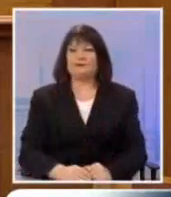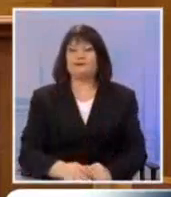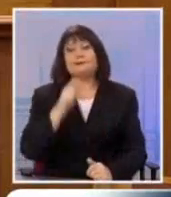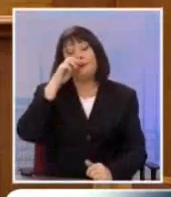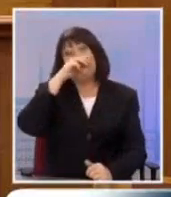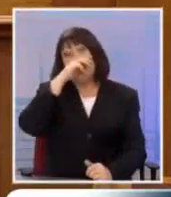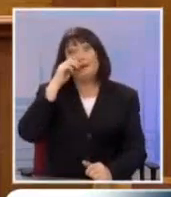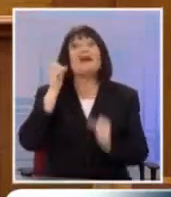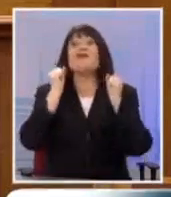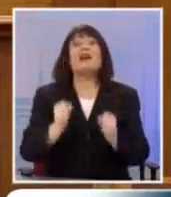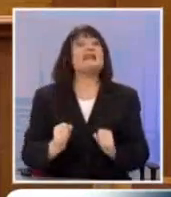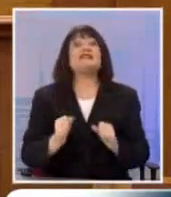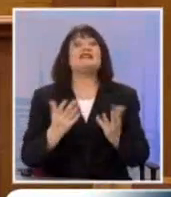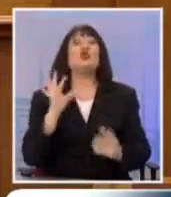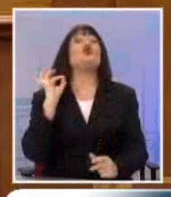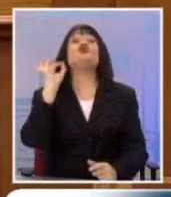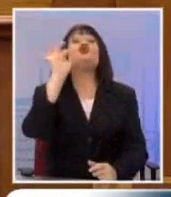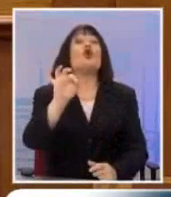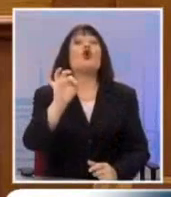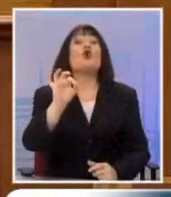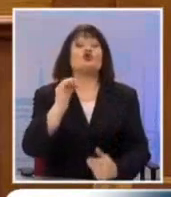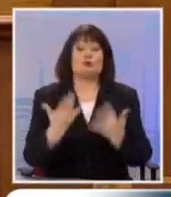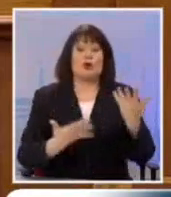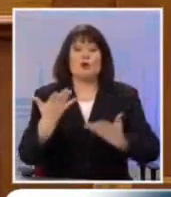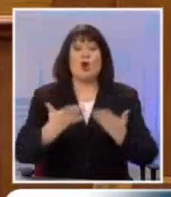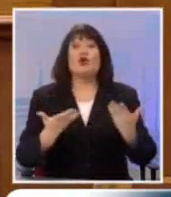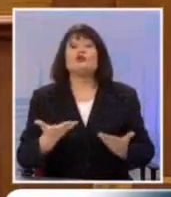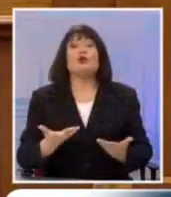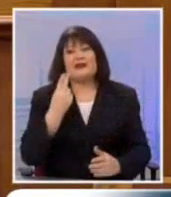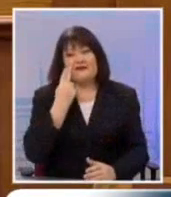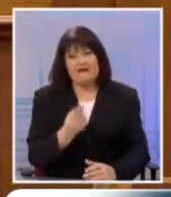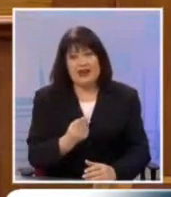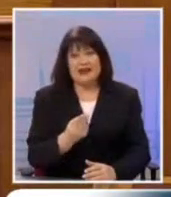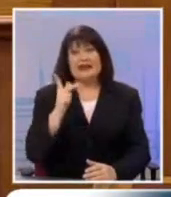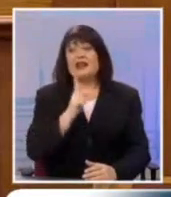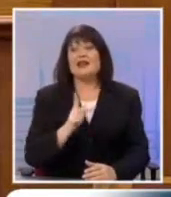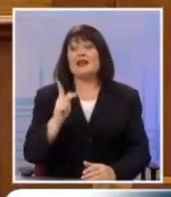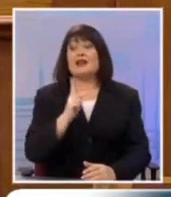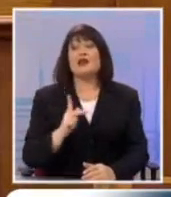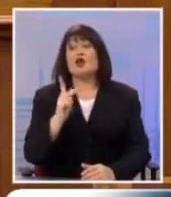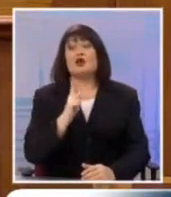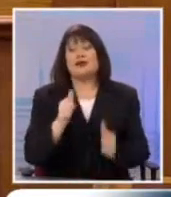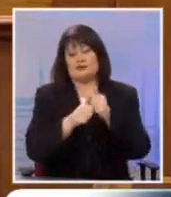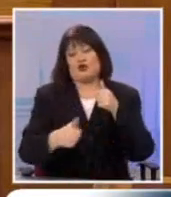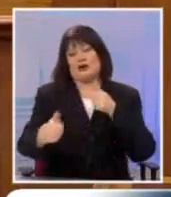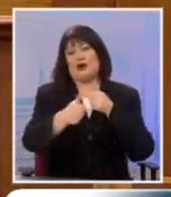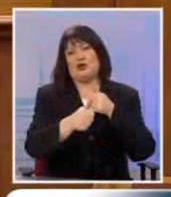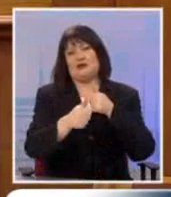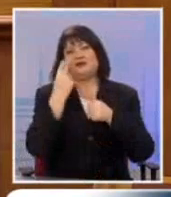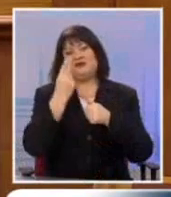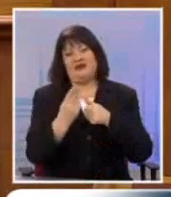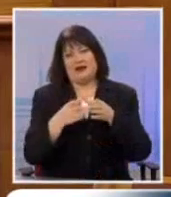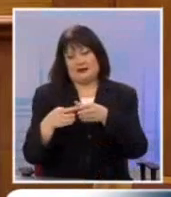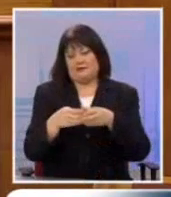βασικό στόχος αυτού του προϋπολογισμού φαίνεται στις κοινωνικές προτεραιότητες, στο